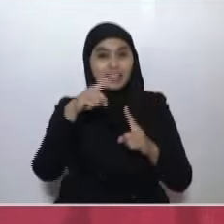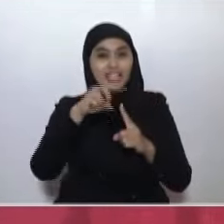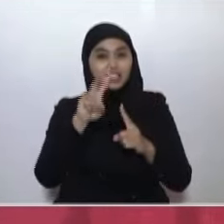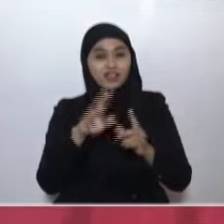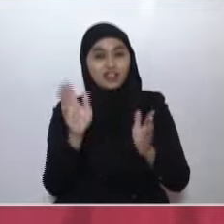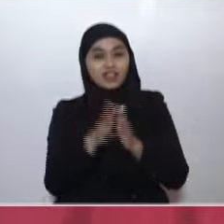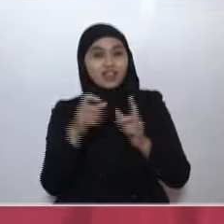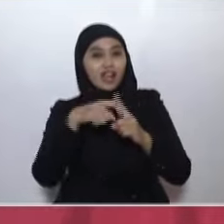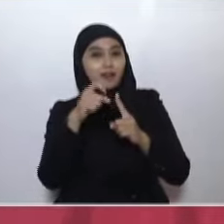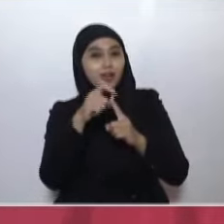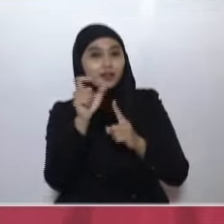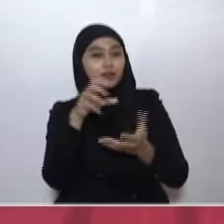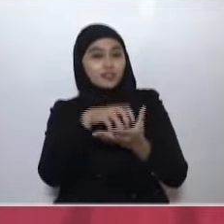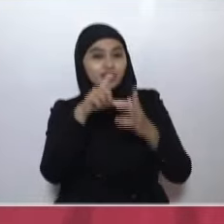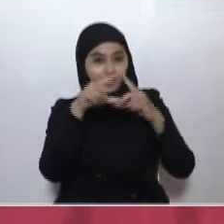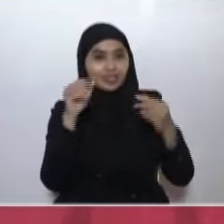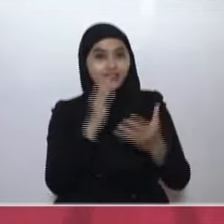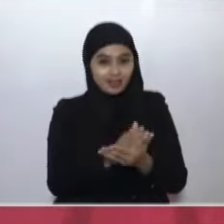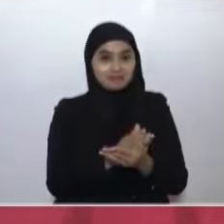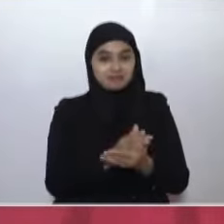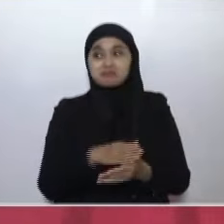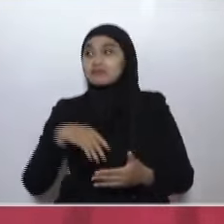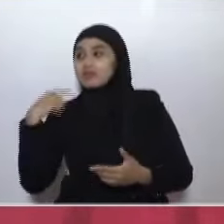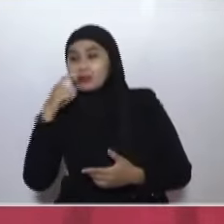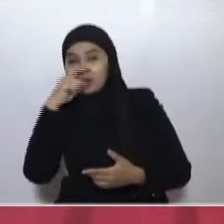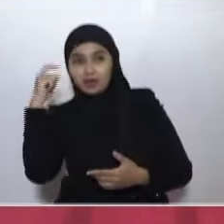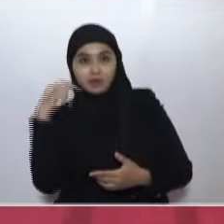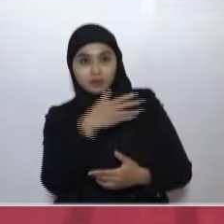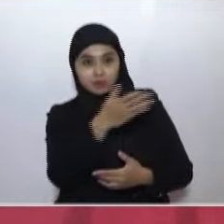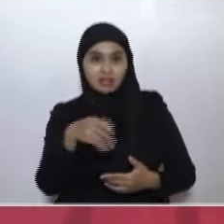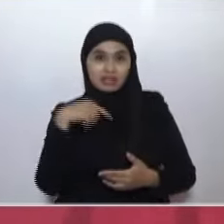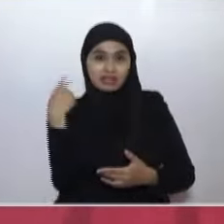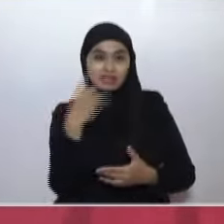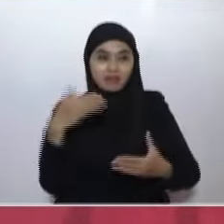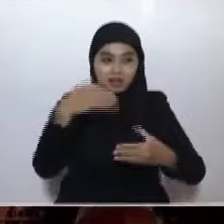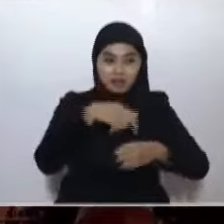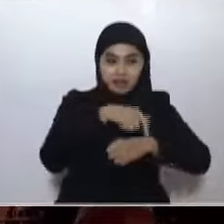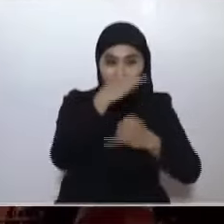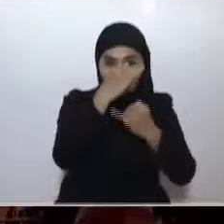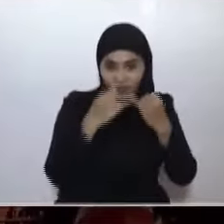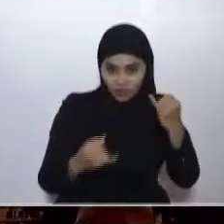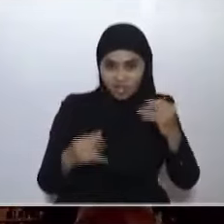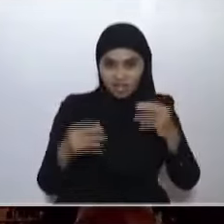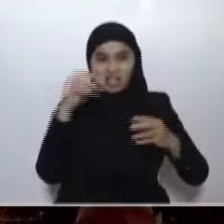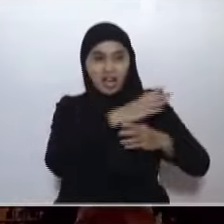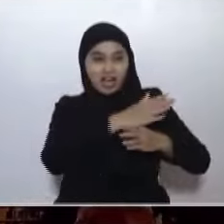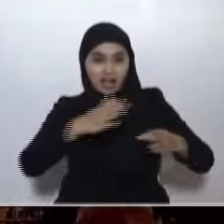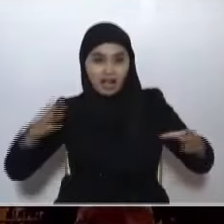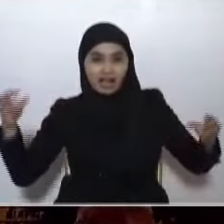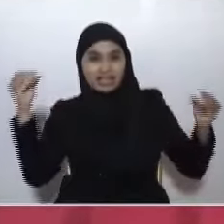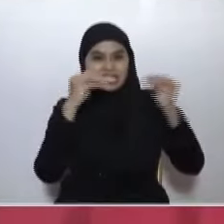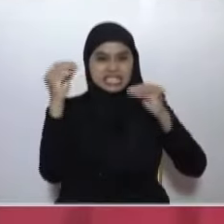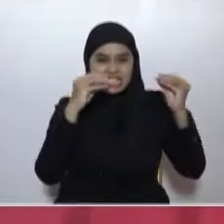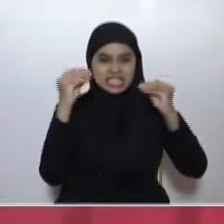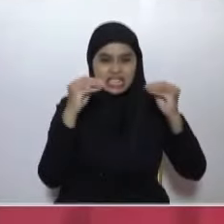Provinsi Jawa Tengah bapak-bapak sekalian kita sudah masuk dalam sesi terakhir rangkaian debat pada malam hari ini dan di segmen